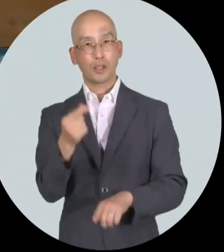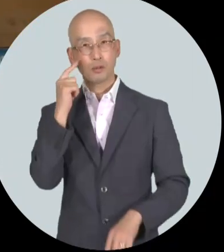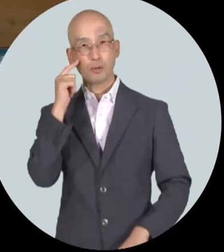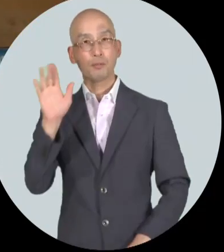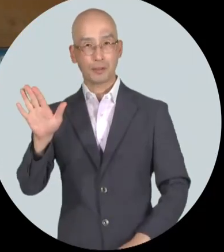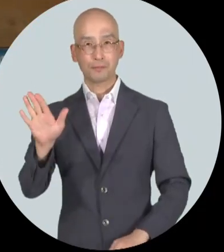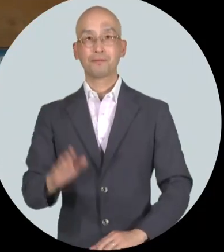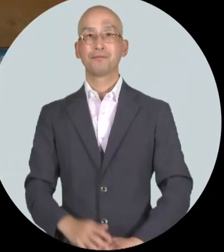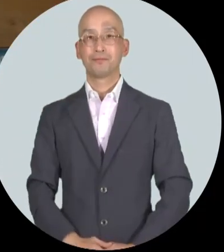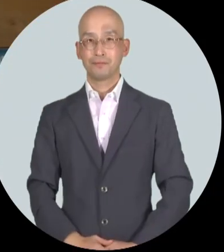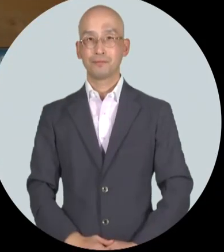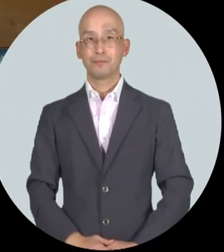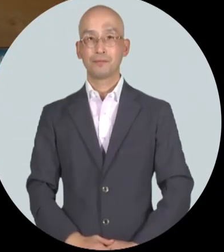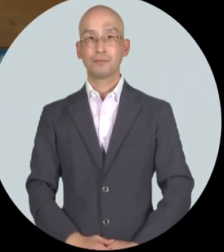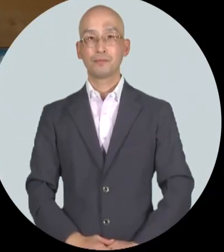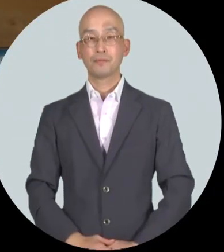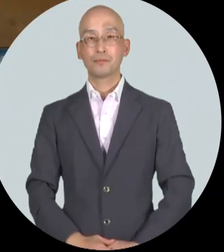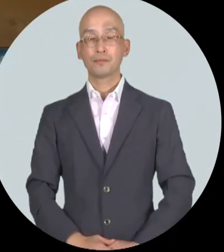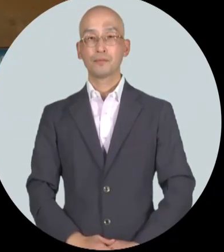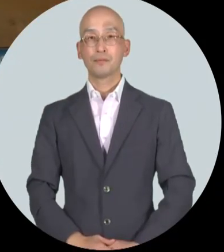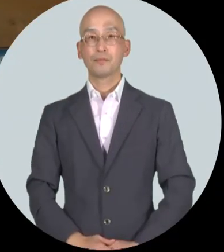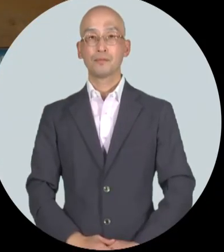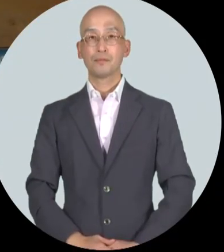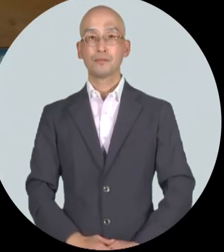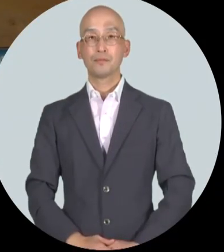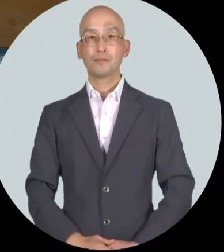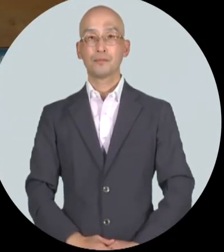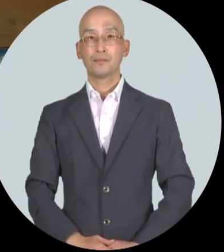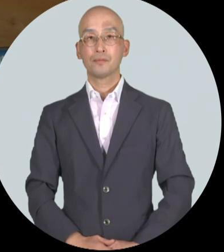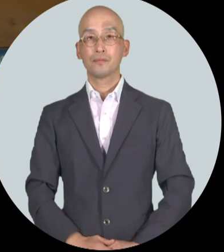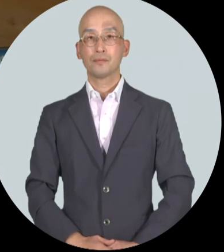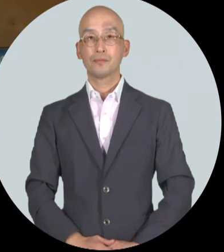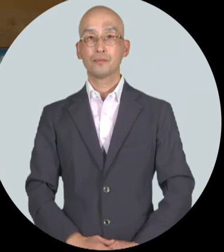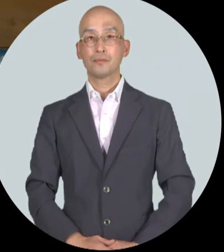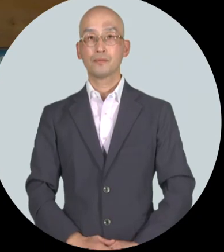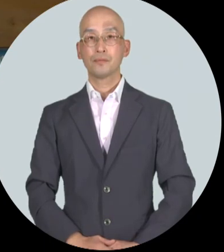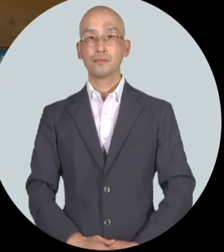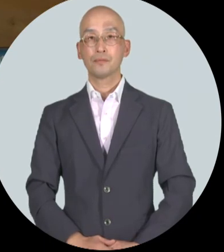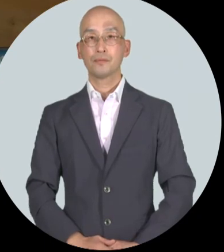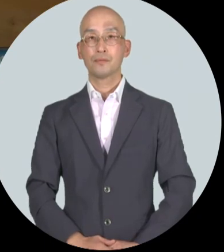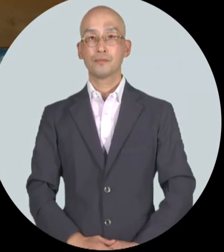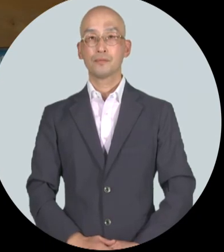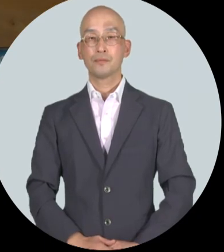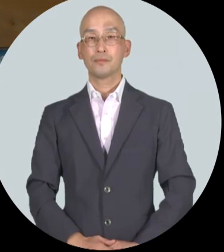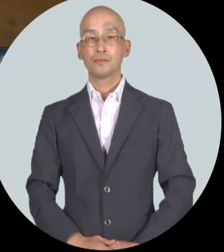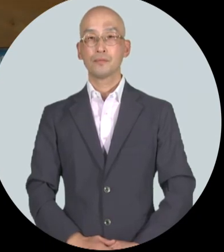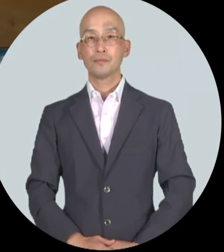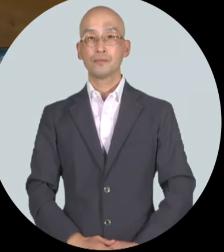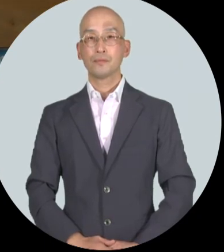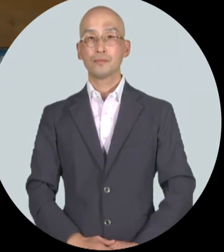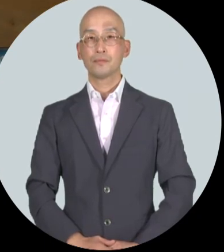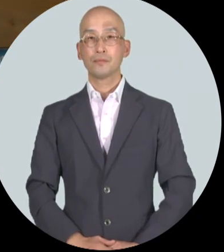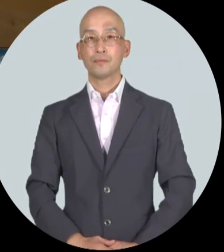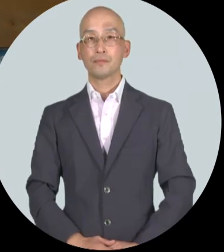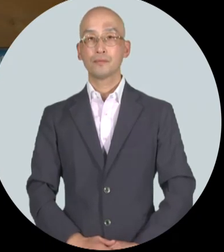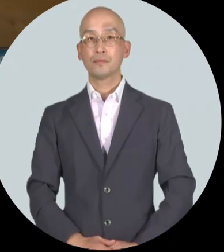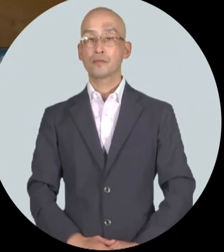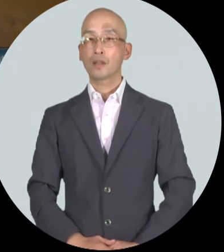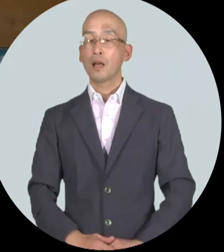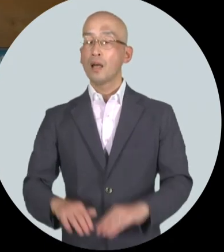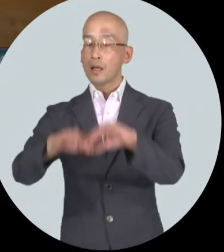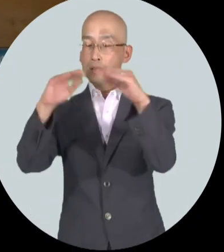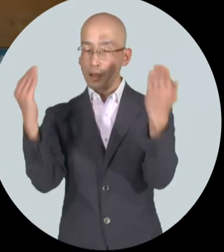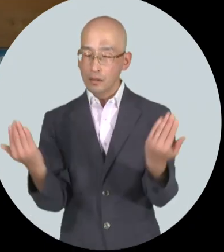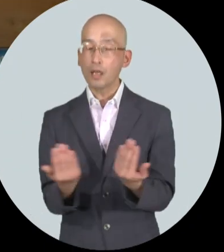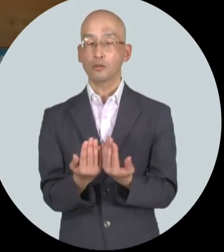っております。以上が中身でございまして、全体の規模としては令和